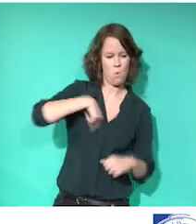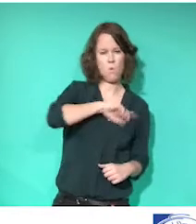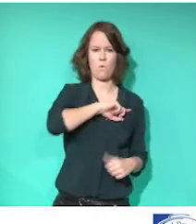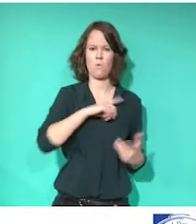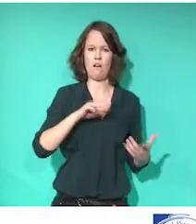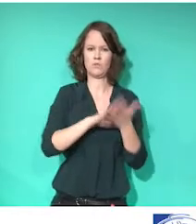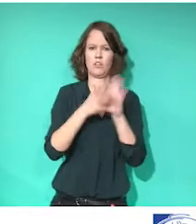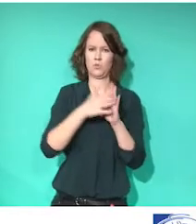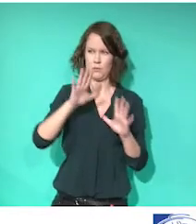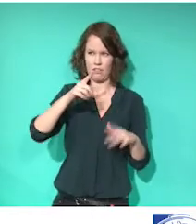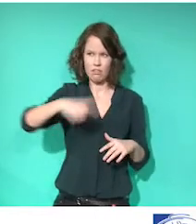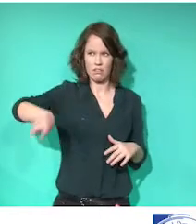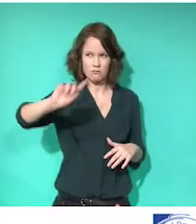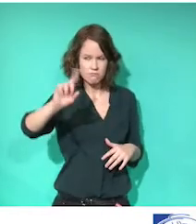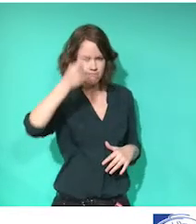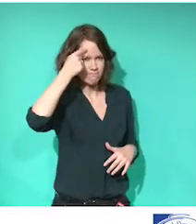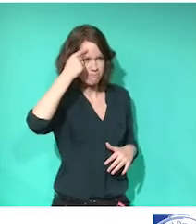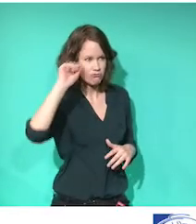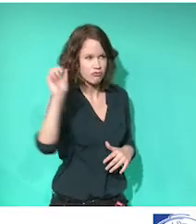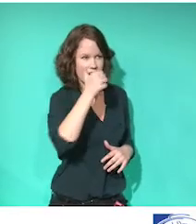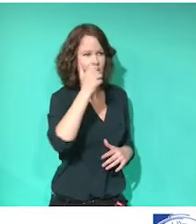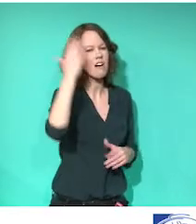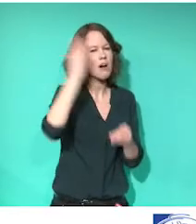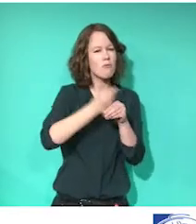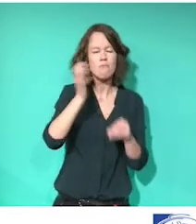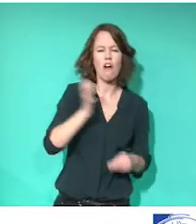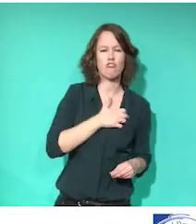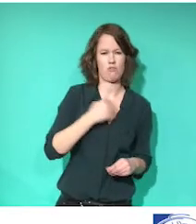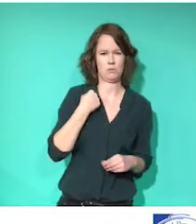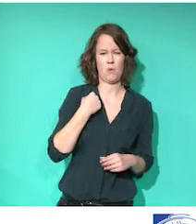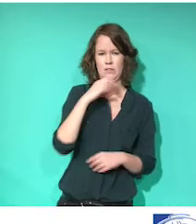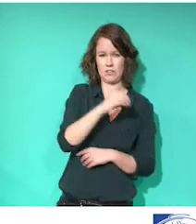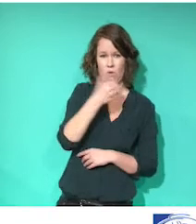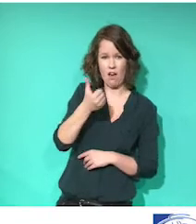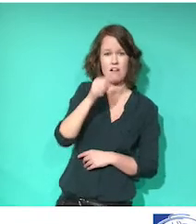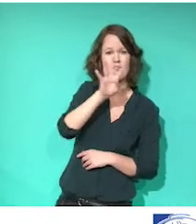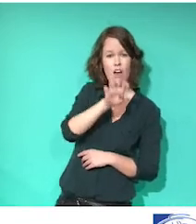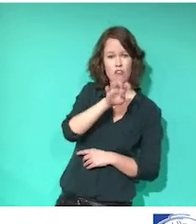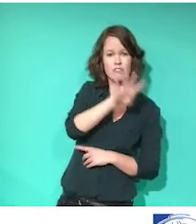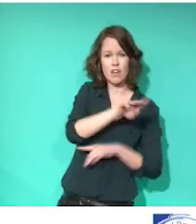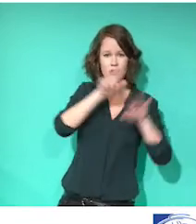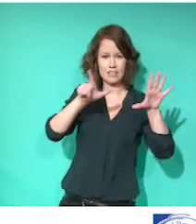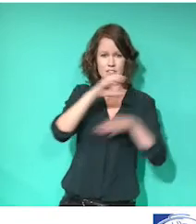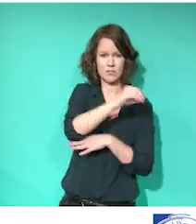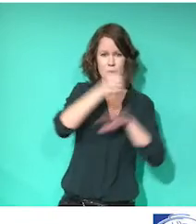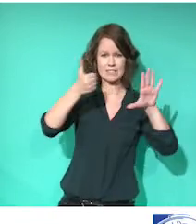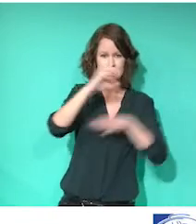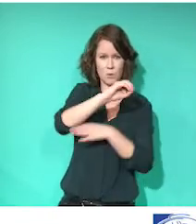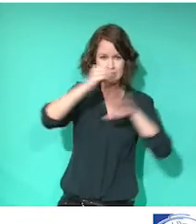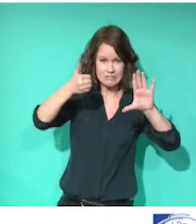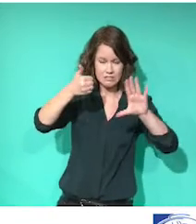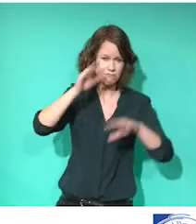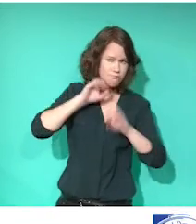d'entre vous va apprendre par cœur ce fameux numéro 01 40 47 06